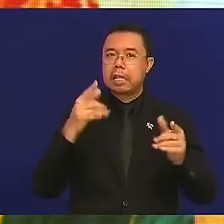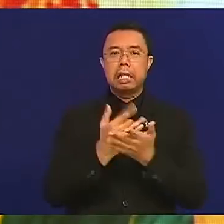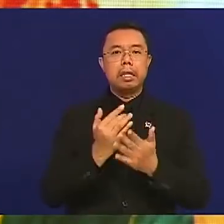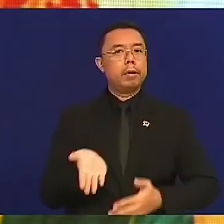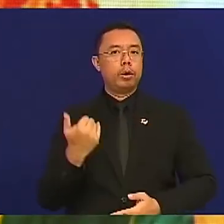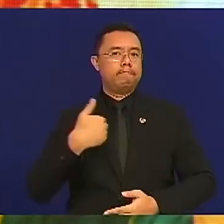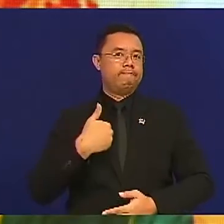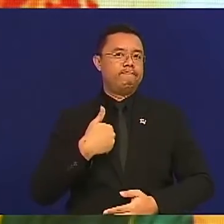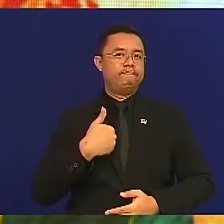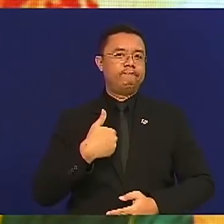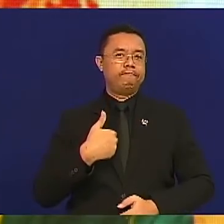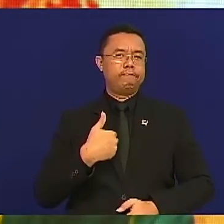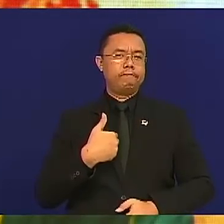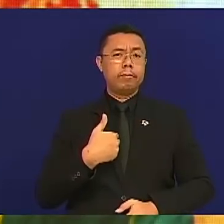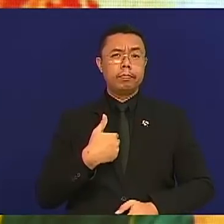eksis saya.